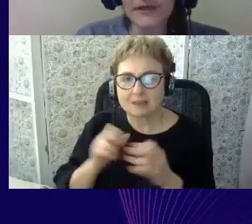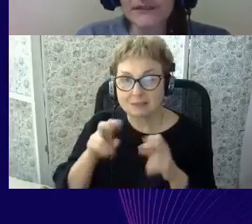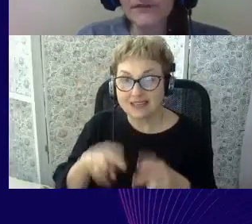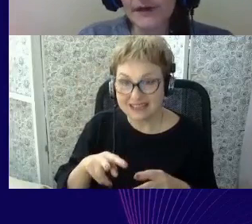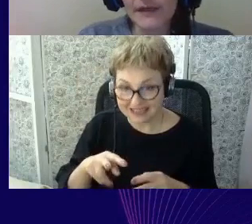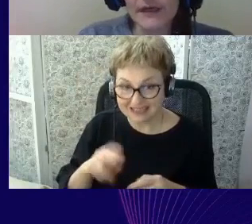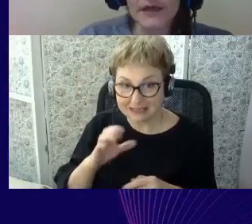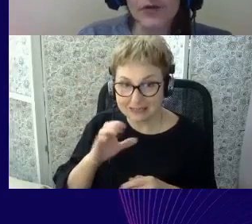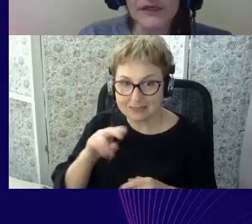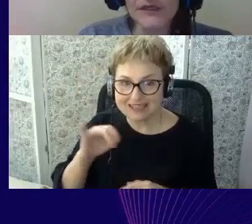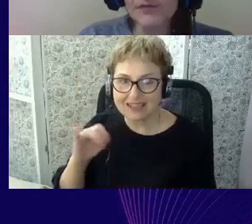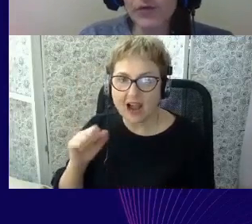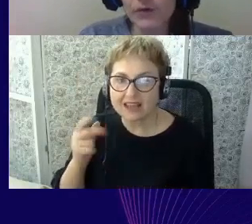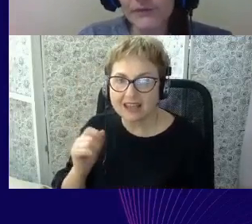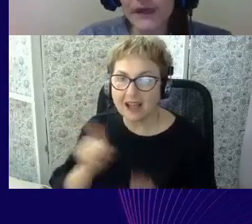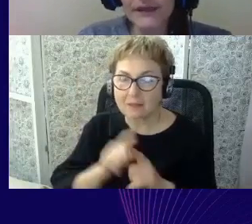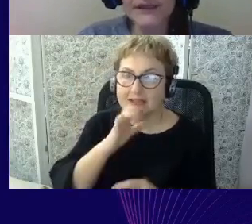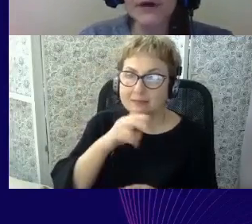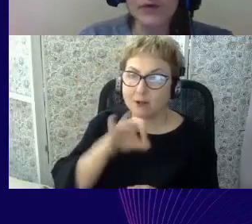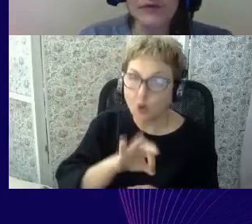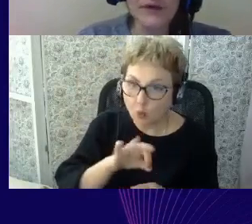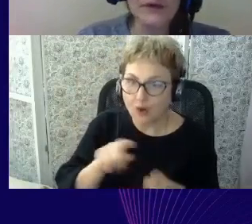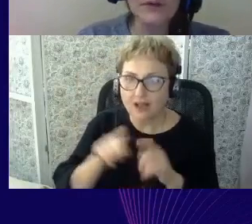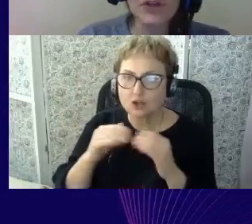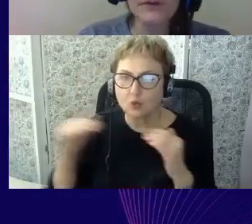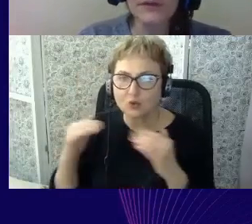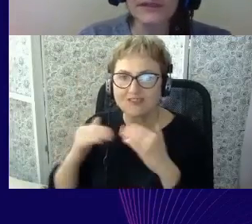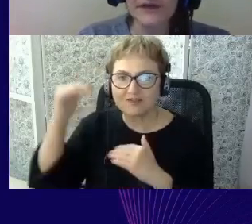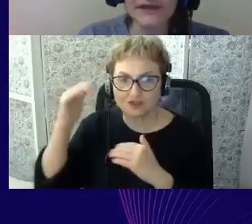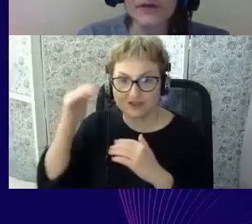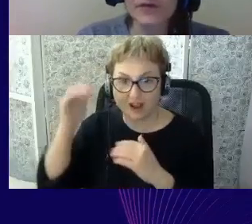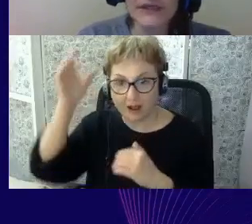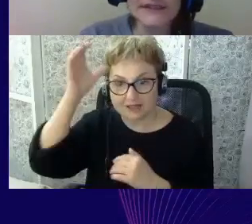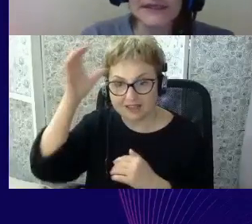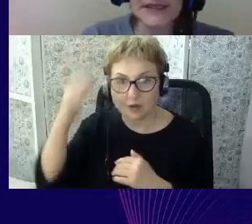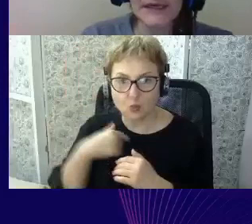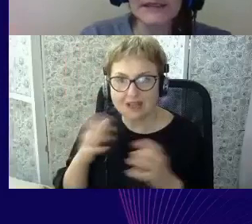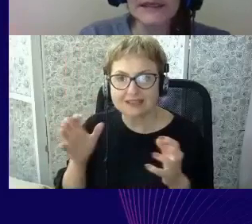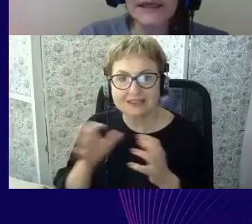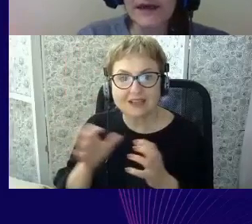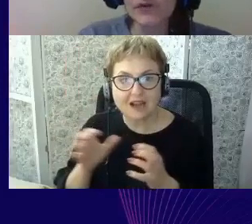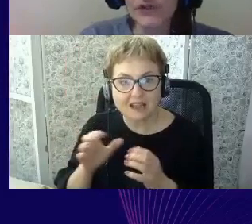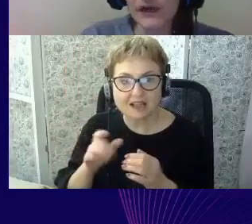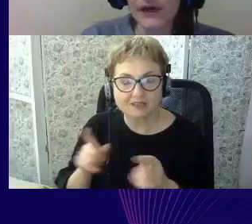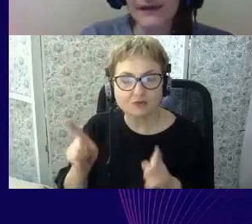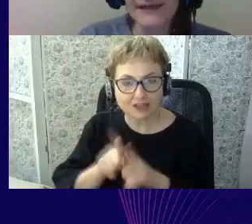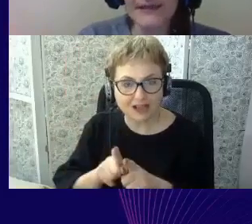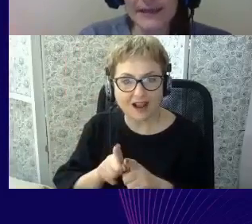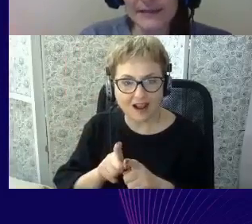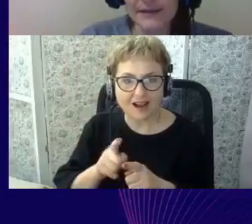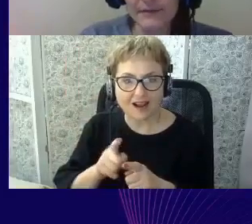То есть обратите внимание, как на уровне СПО, так и на уровне высшего образования у нас сохраняется